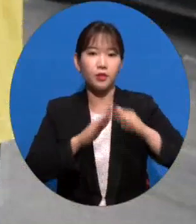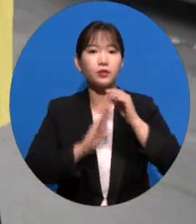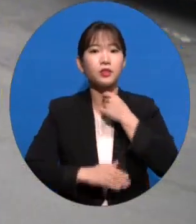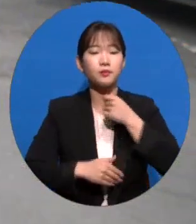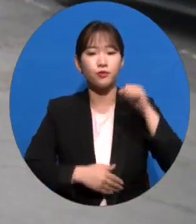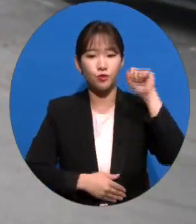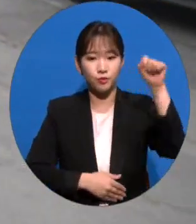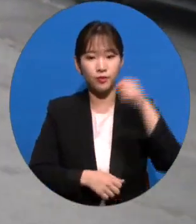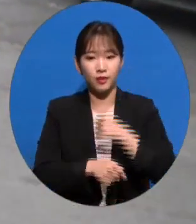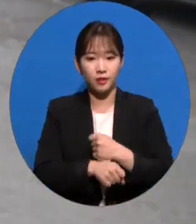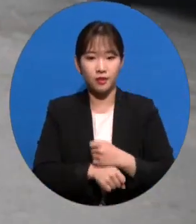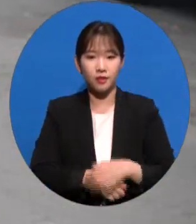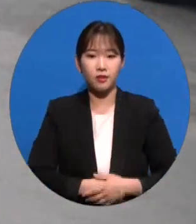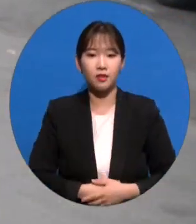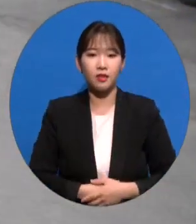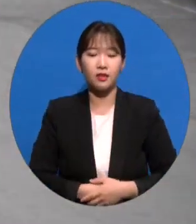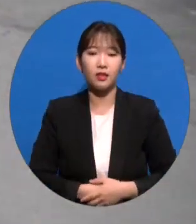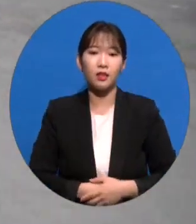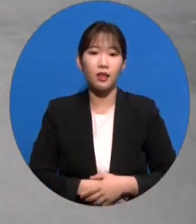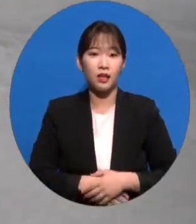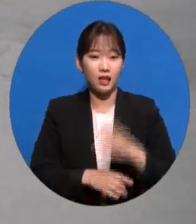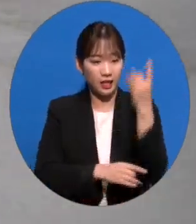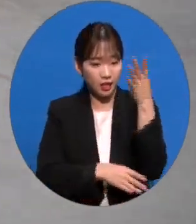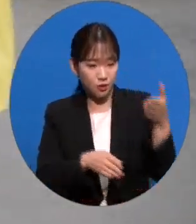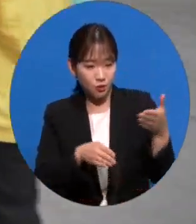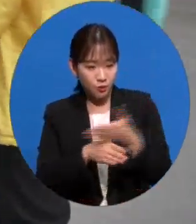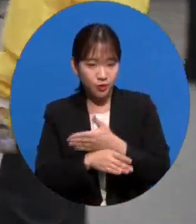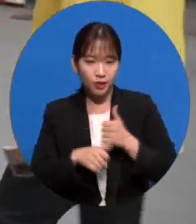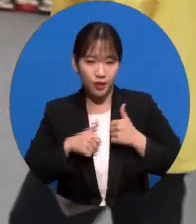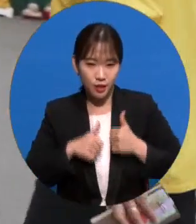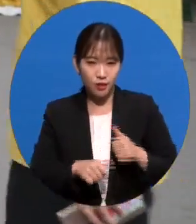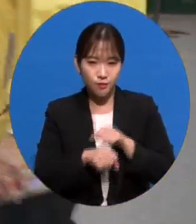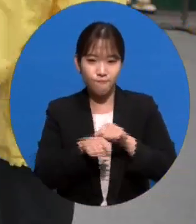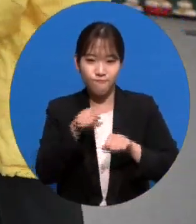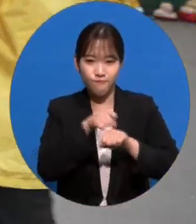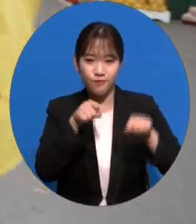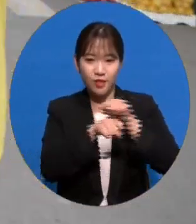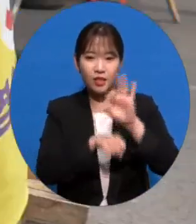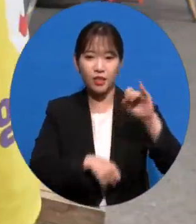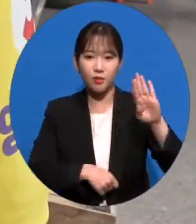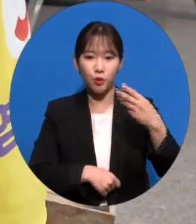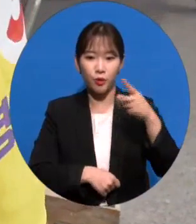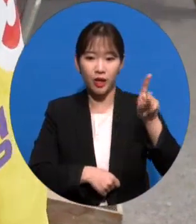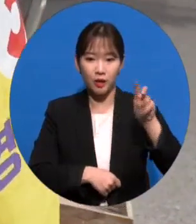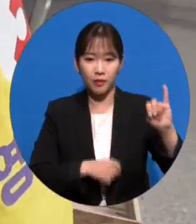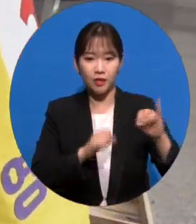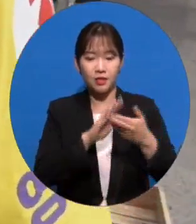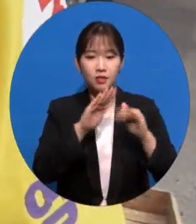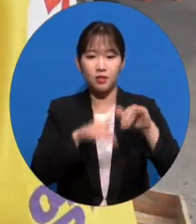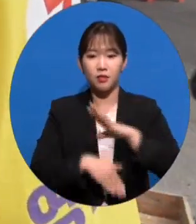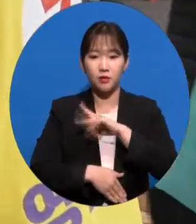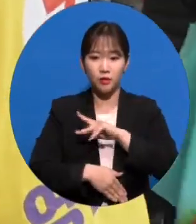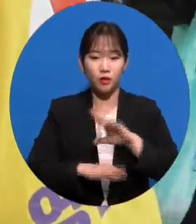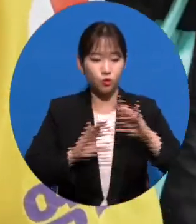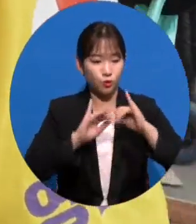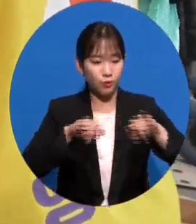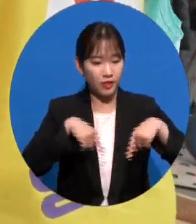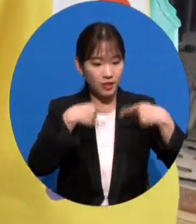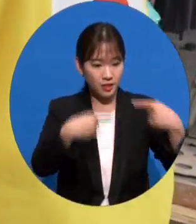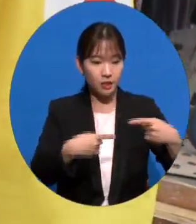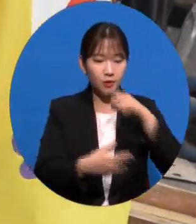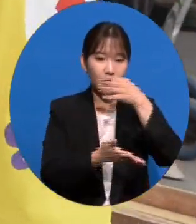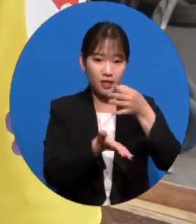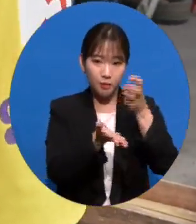출마하였습니다. 바닥 민심을 단단히 다져온 이보람이 전 전남도 의원은 국민 참여 예산제